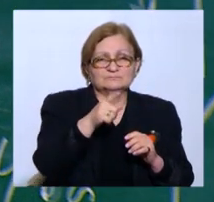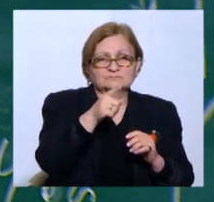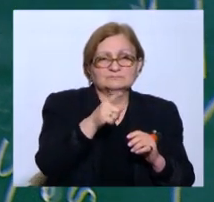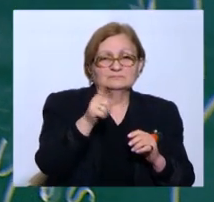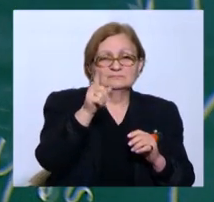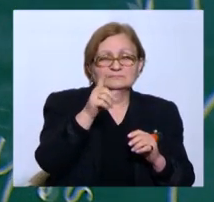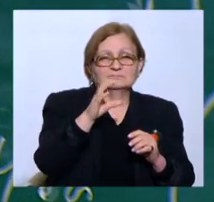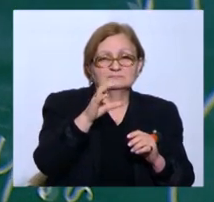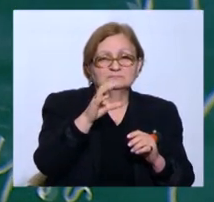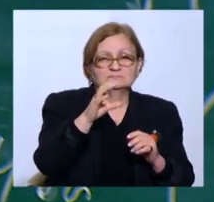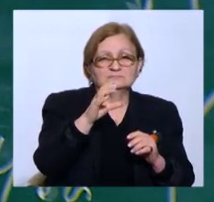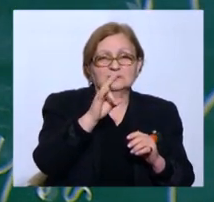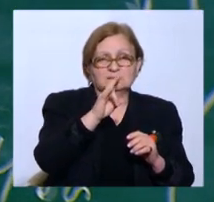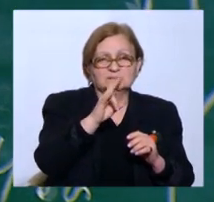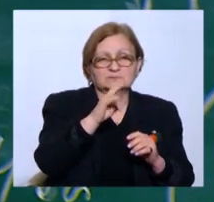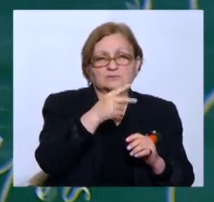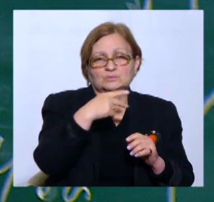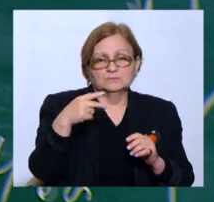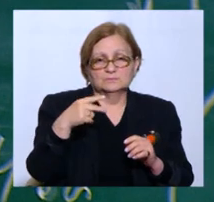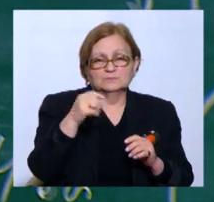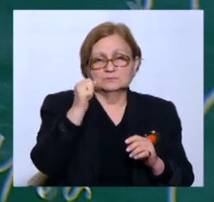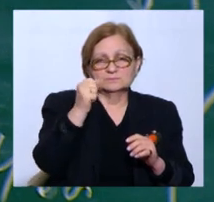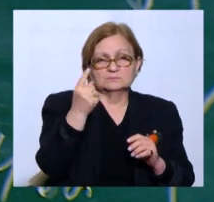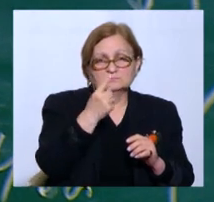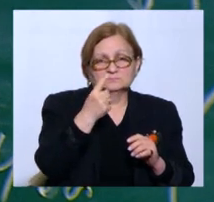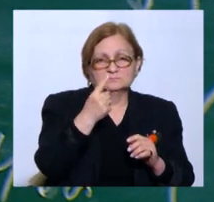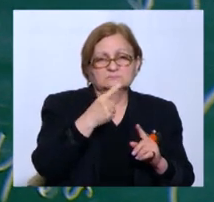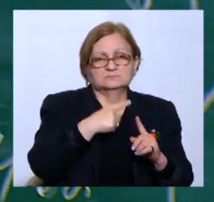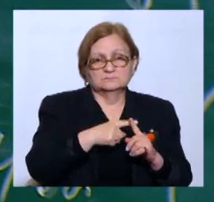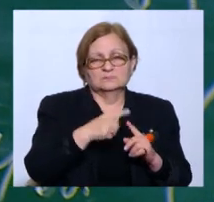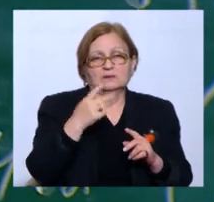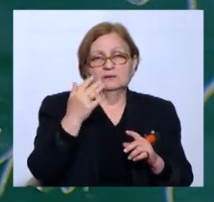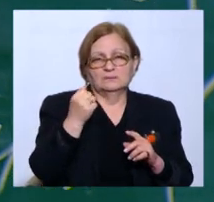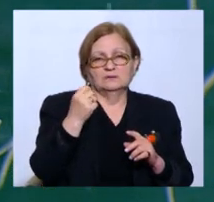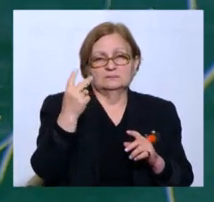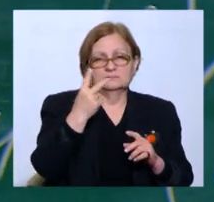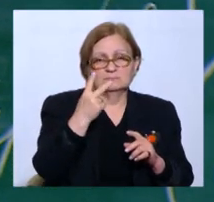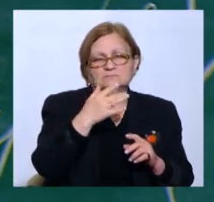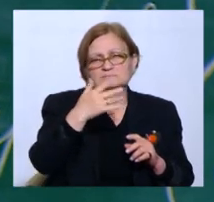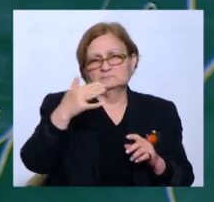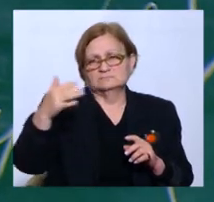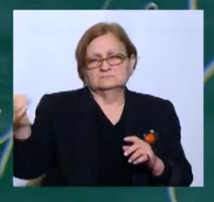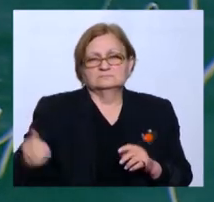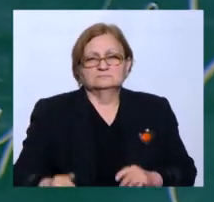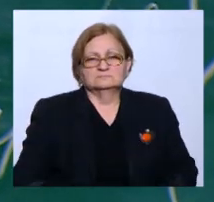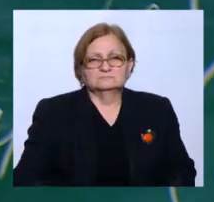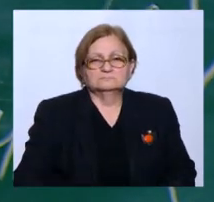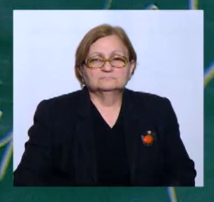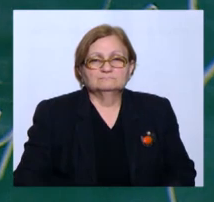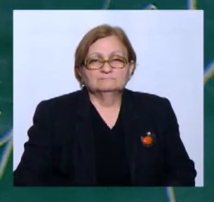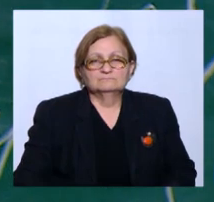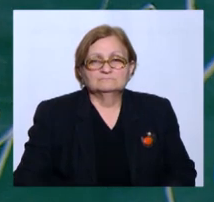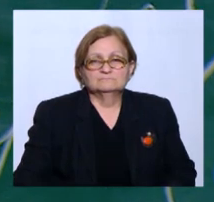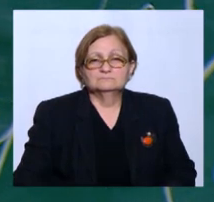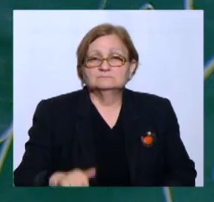SN უდრის A პირველს პლუს A მეორე და ასე შემდეგ AN. ისე ჯამი,